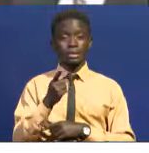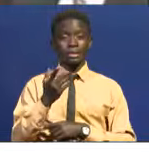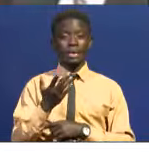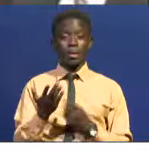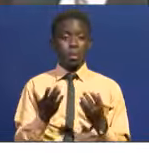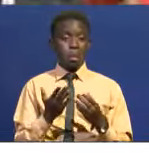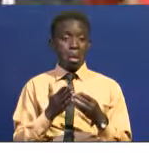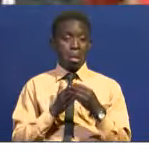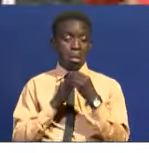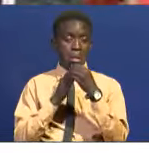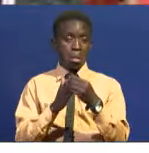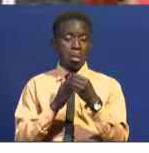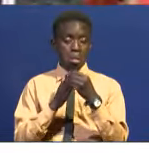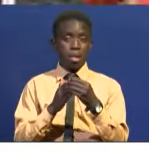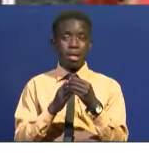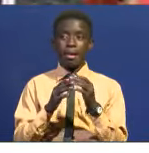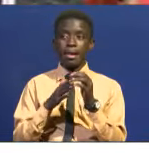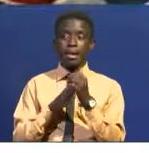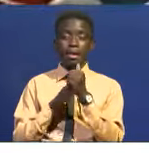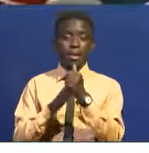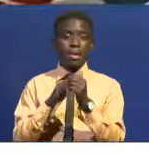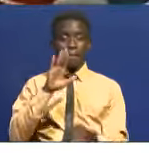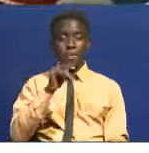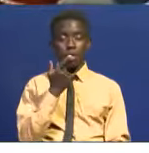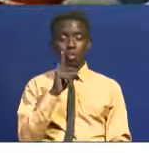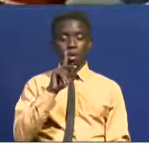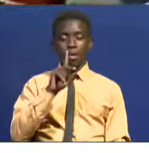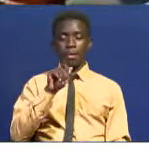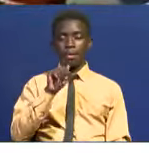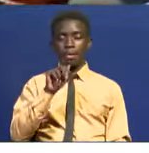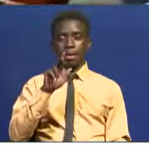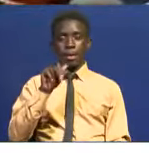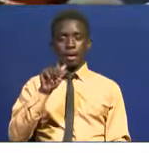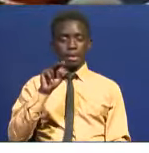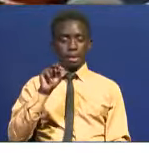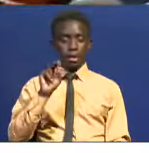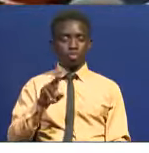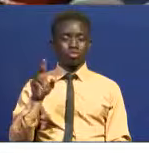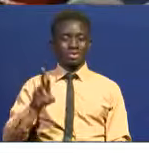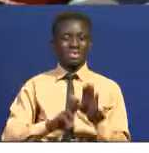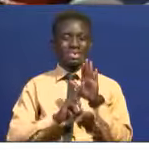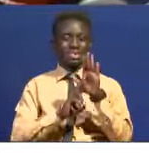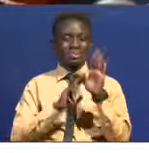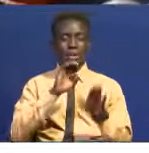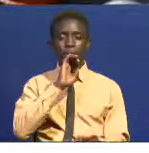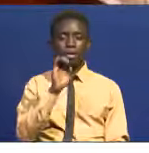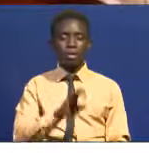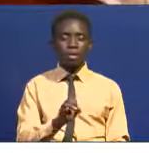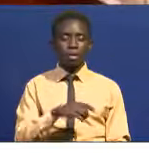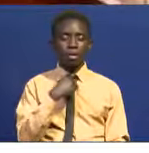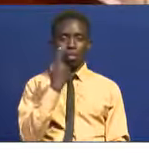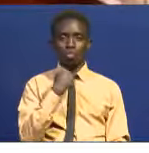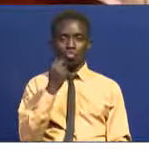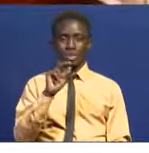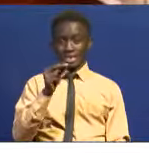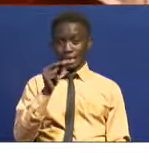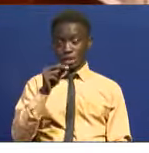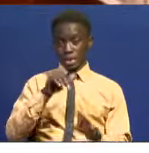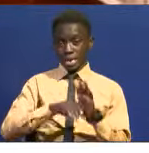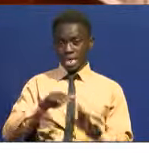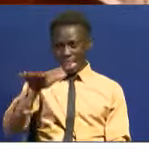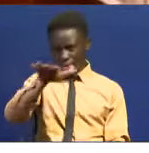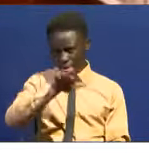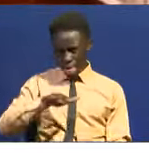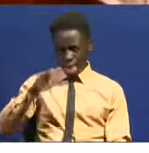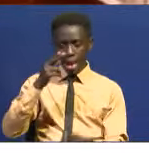jamii wakiongozwa na Ngarama Karanu, ambaye ni mwakilishi wa baraza la wazee wa jamii ya Wakikuyu huko Githunguri, wakionya kwamba